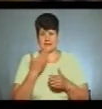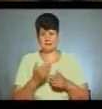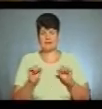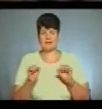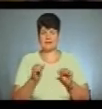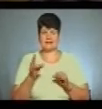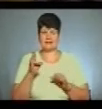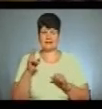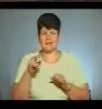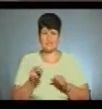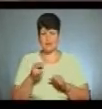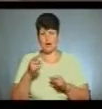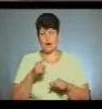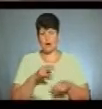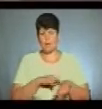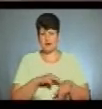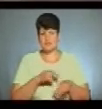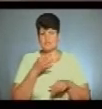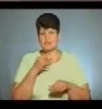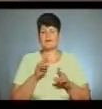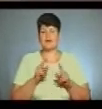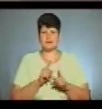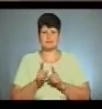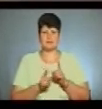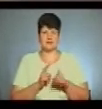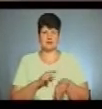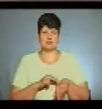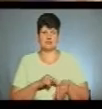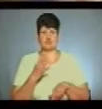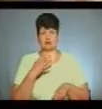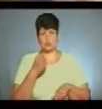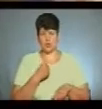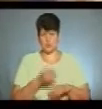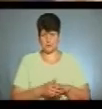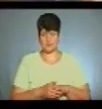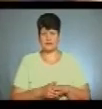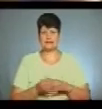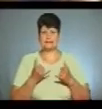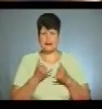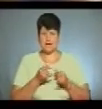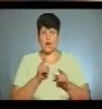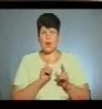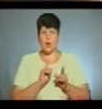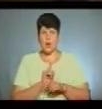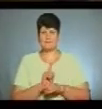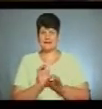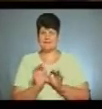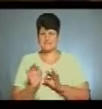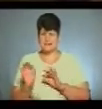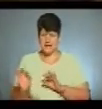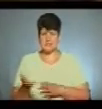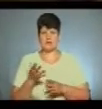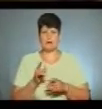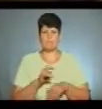Нацполіції області Олександр Богомол розповів, як змінилась поліція за 4 роки. Оптимізація поліцейських підрозділів, коли в міліції